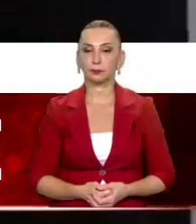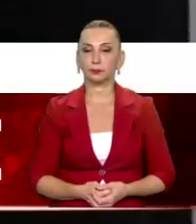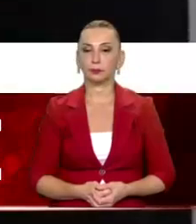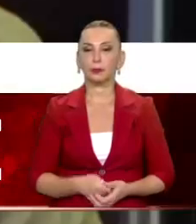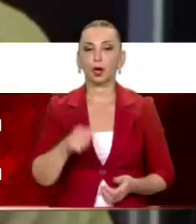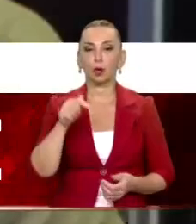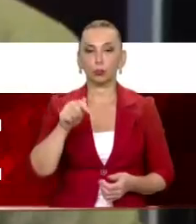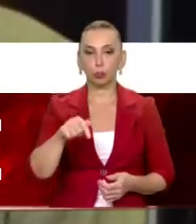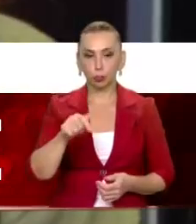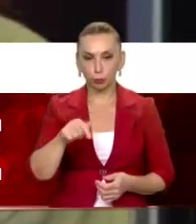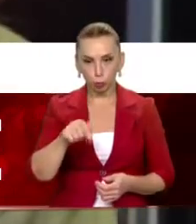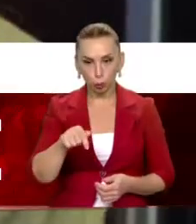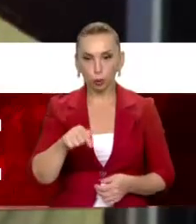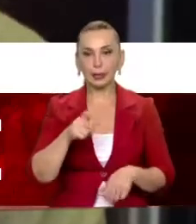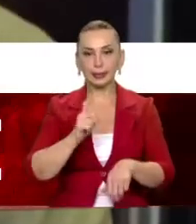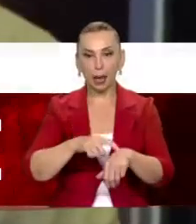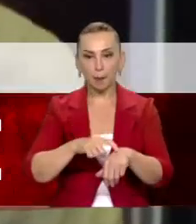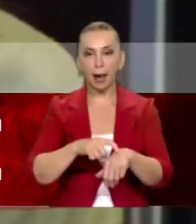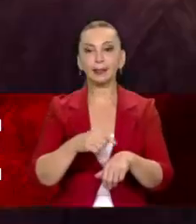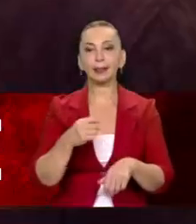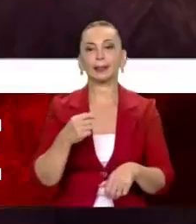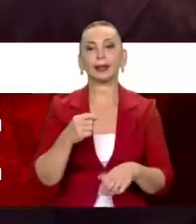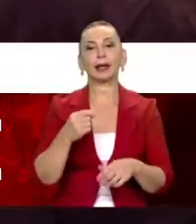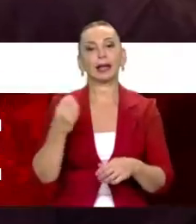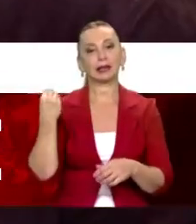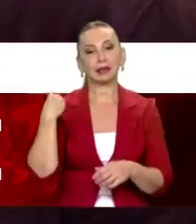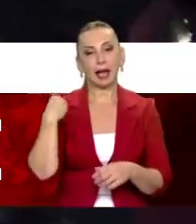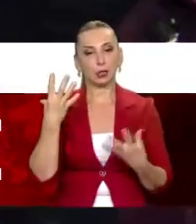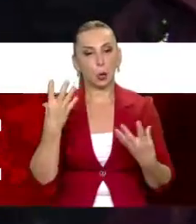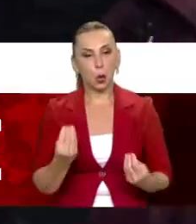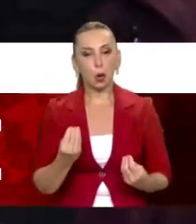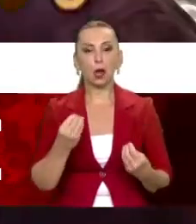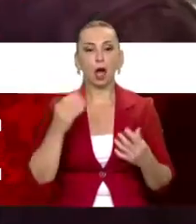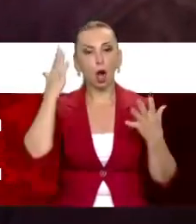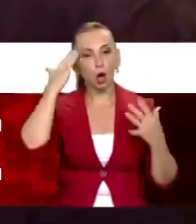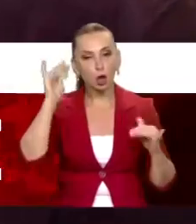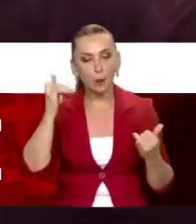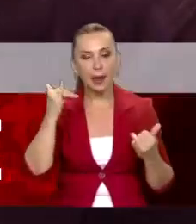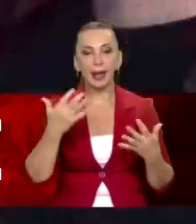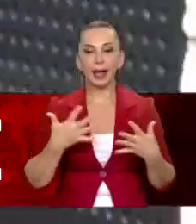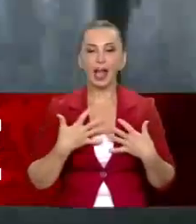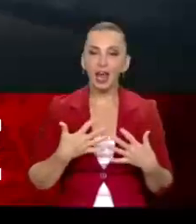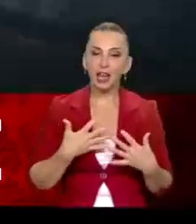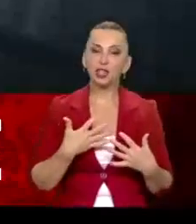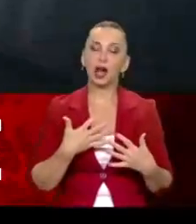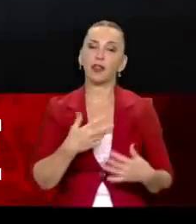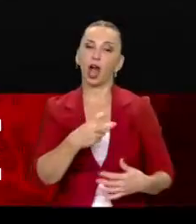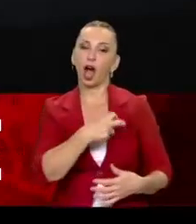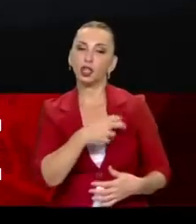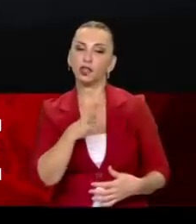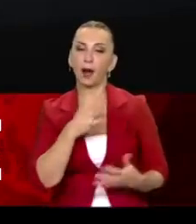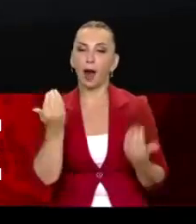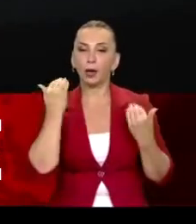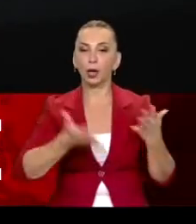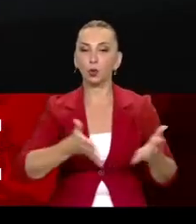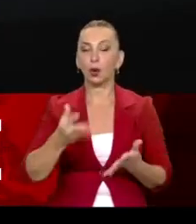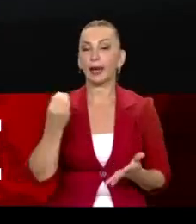Bu sezon tazeleniyor Arka Sokaklar. Macera, komedi, zaman zaman aşk. Arka